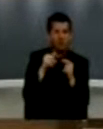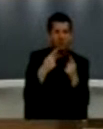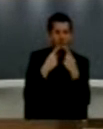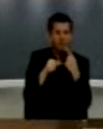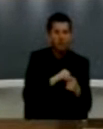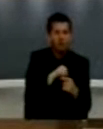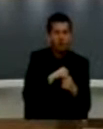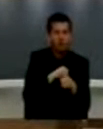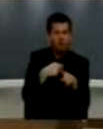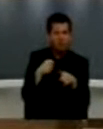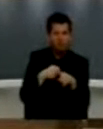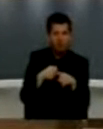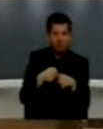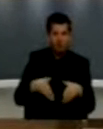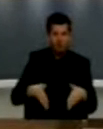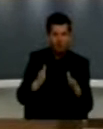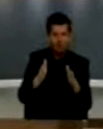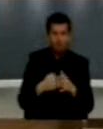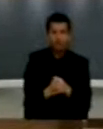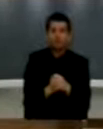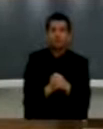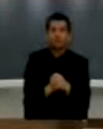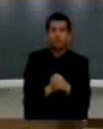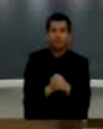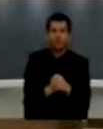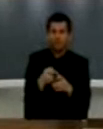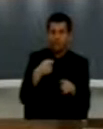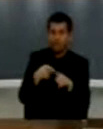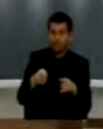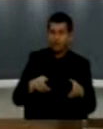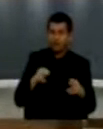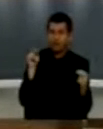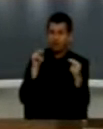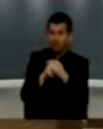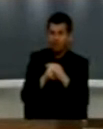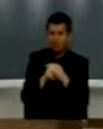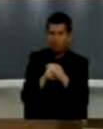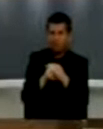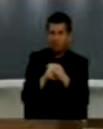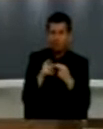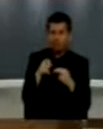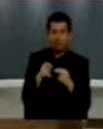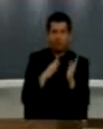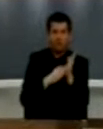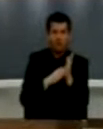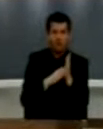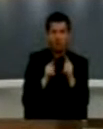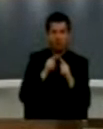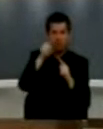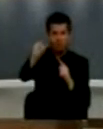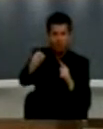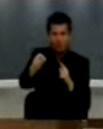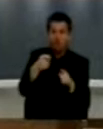interesuar për progresin e punimeve në rrugën për Mitrovicë. Punimet në këtë projekt, zgjerimi i rrugës M2 sektori Milloshev Lum i Madh, janë